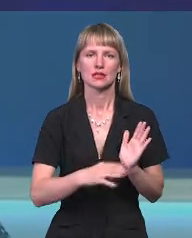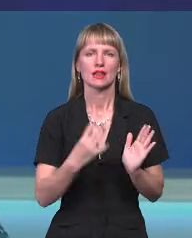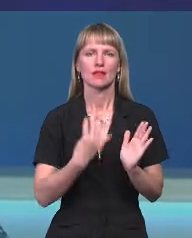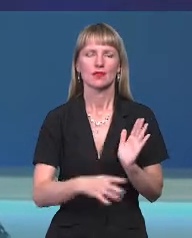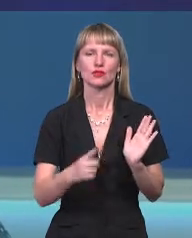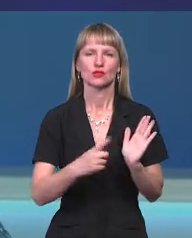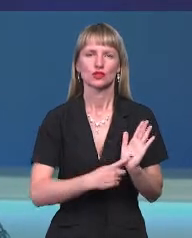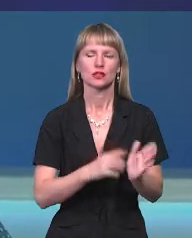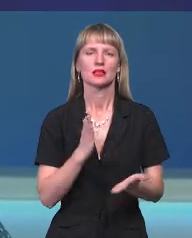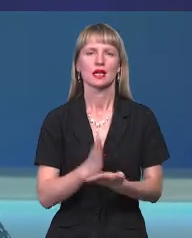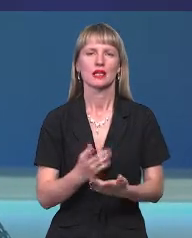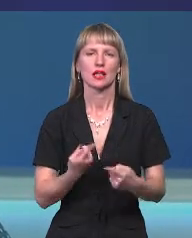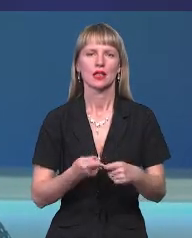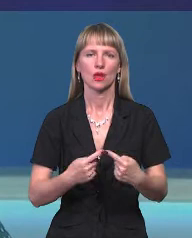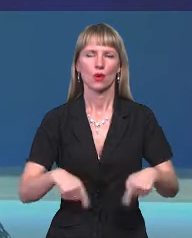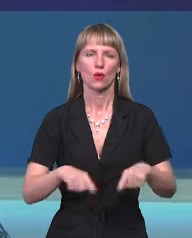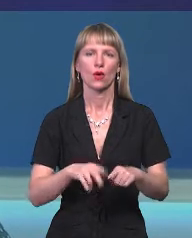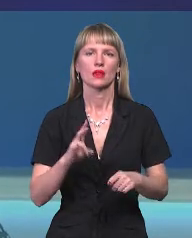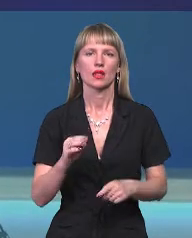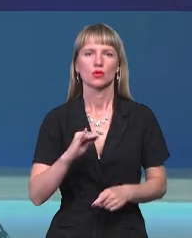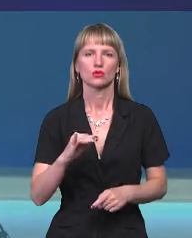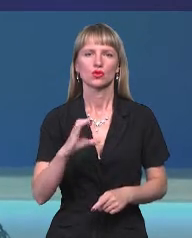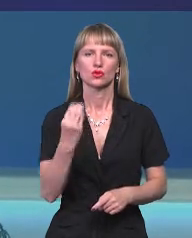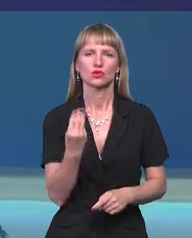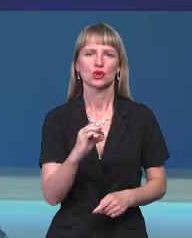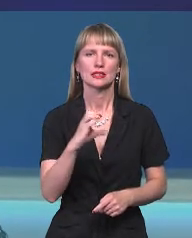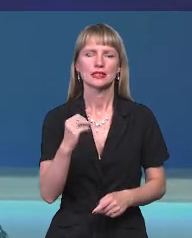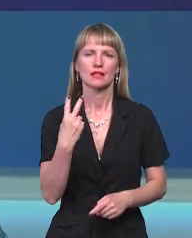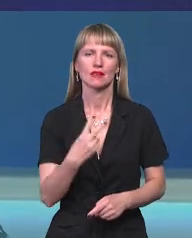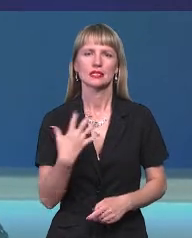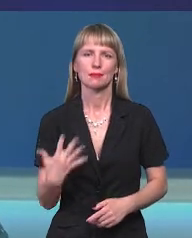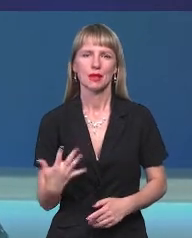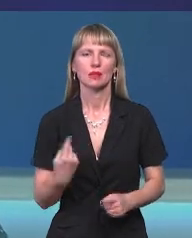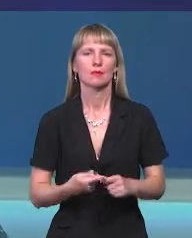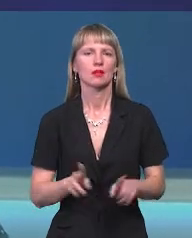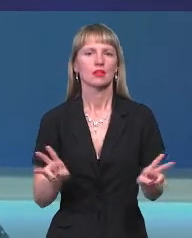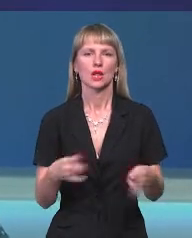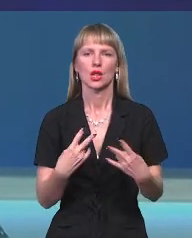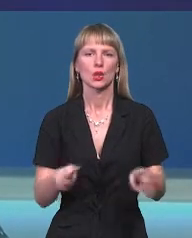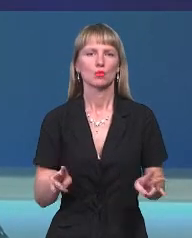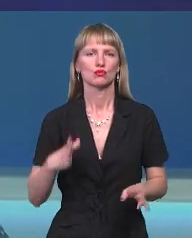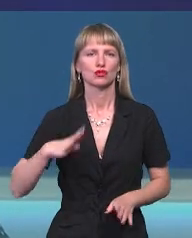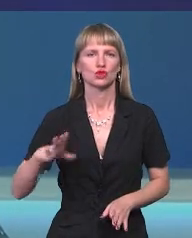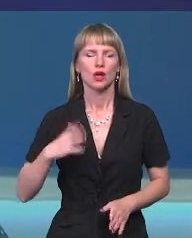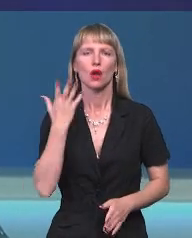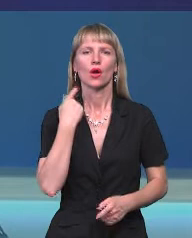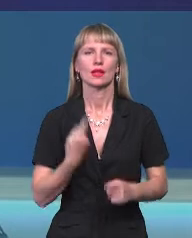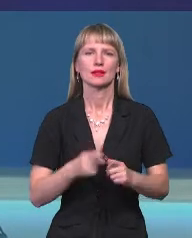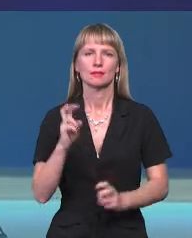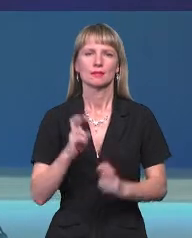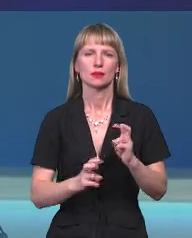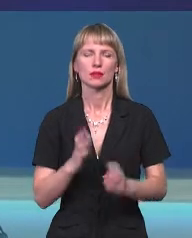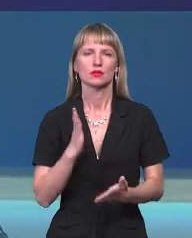707-80-96. Знаходиться цей орган на північному шосе 25, то не треба зволікати, бо коли це